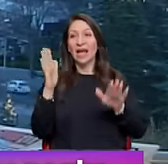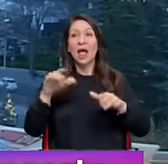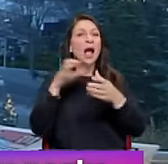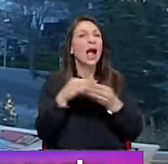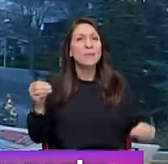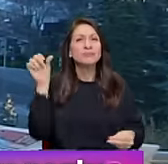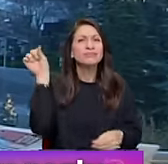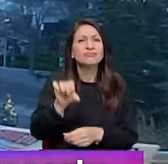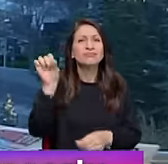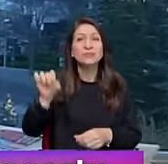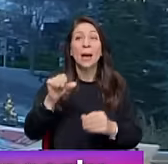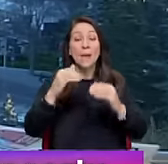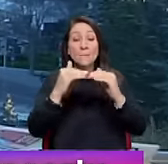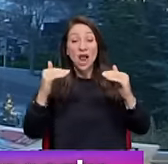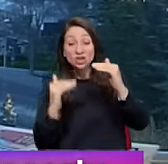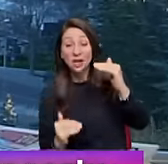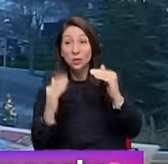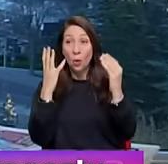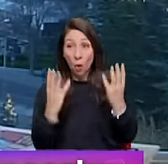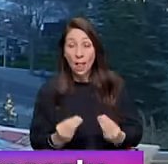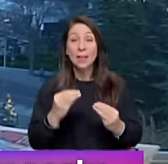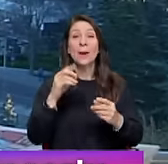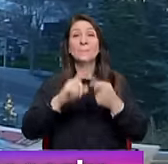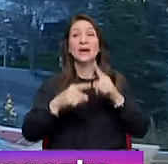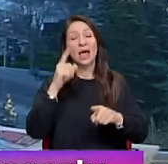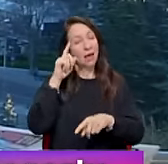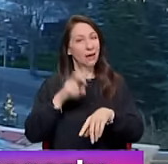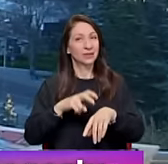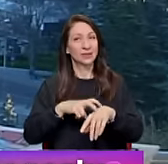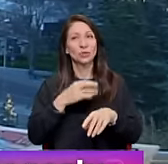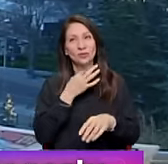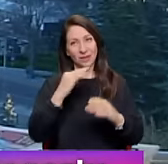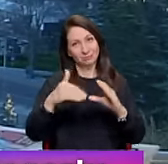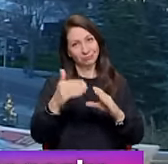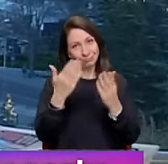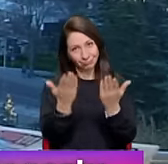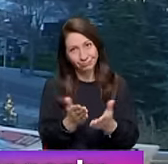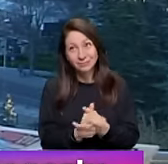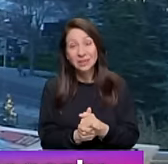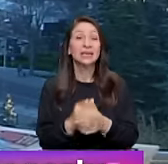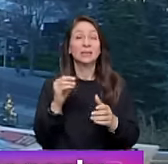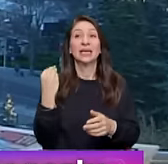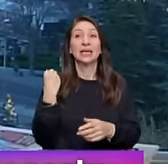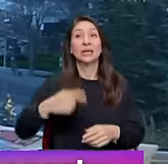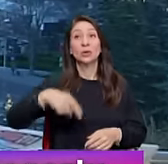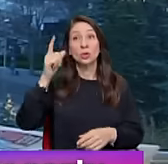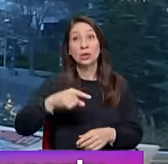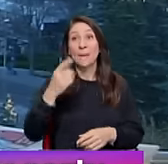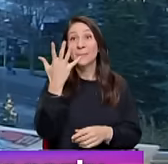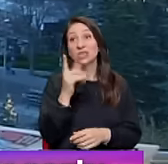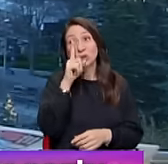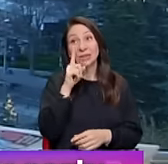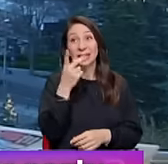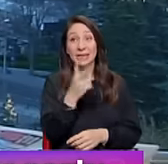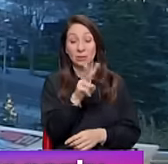genel seçim olsa baraj altında bile kalacak olan partilere hatırlatmalarınızı lütfen yapın. Şimdi yeni günde